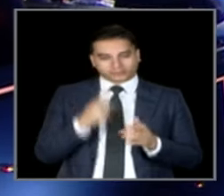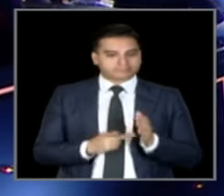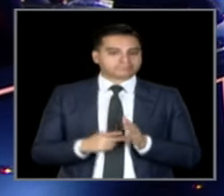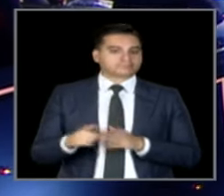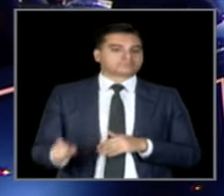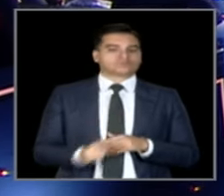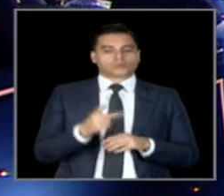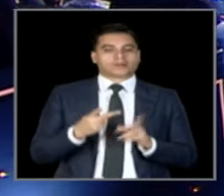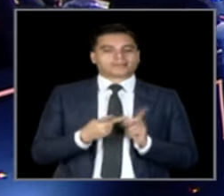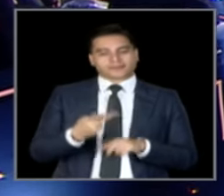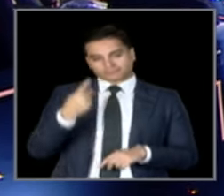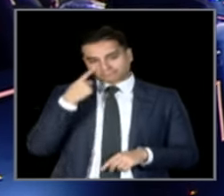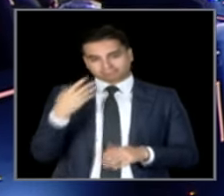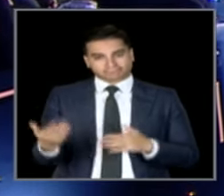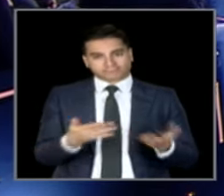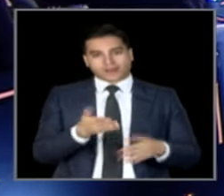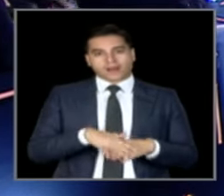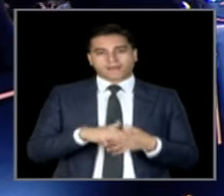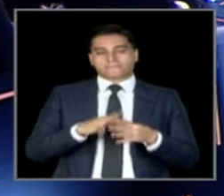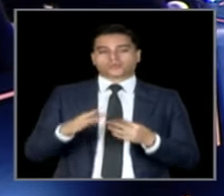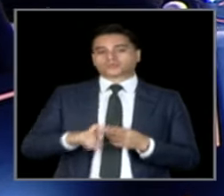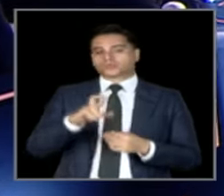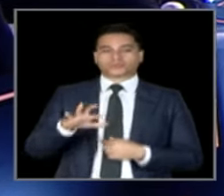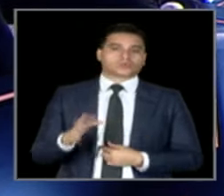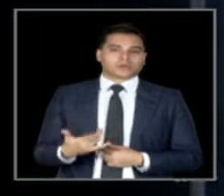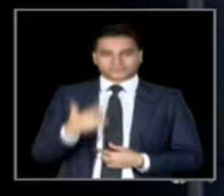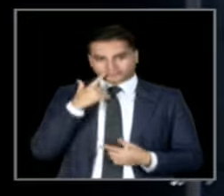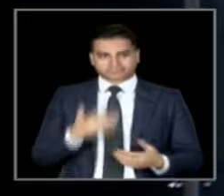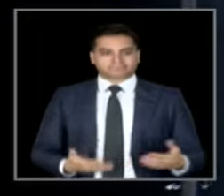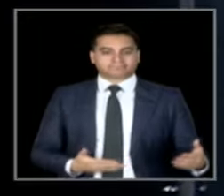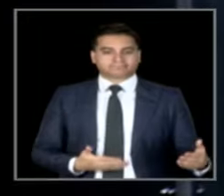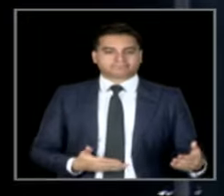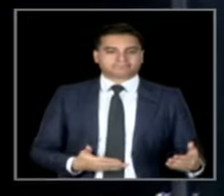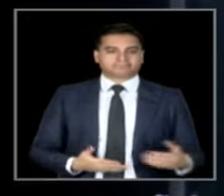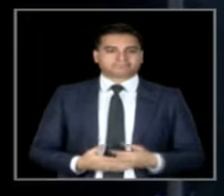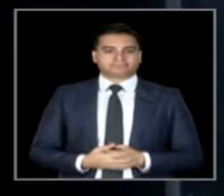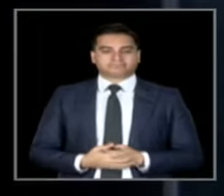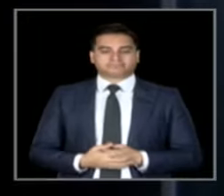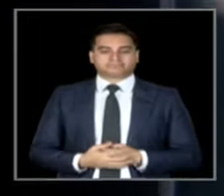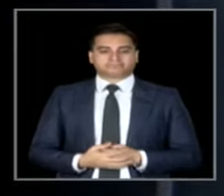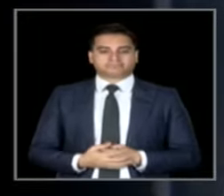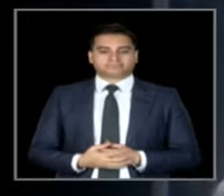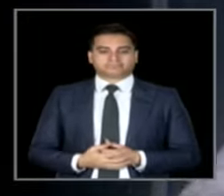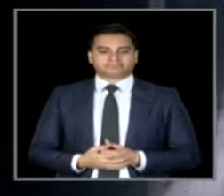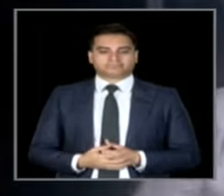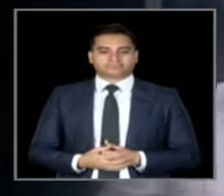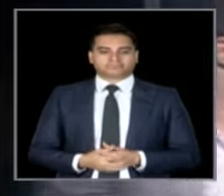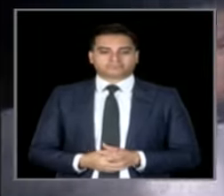والسؤال الثاني، وهنشوف موضوع السؤال ايه.